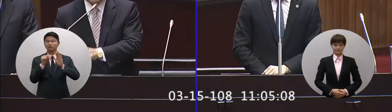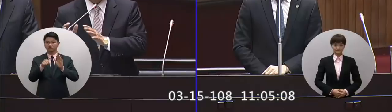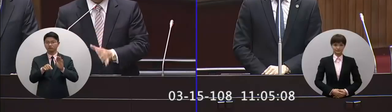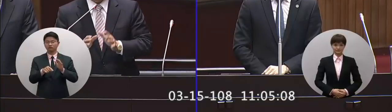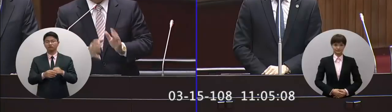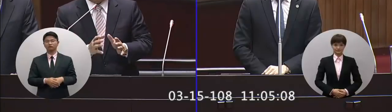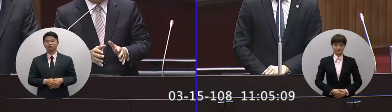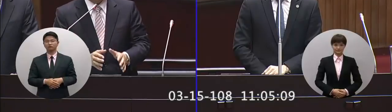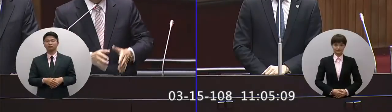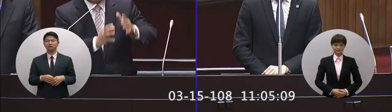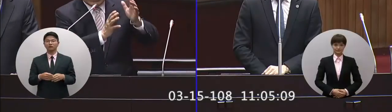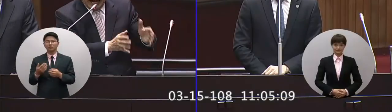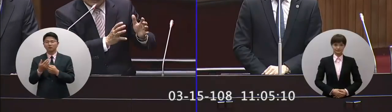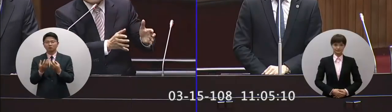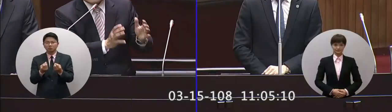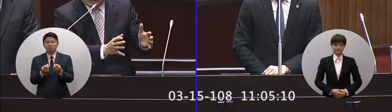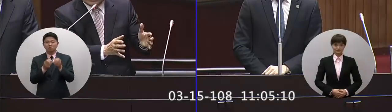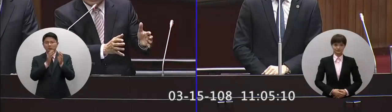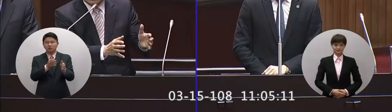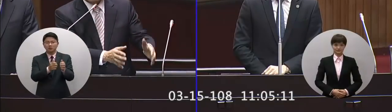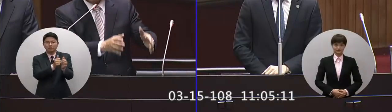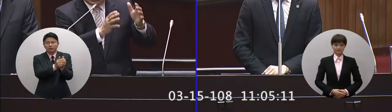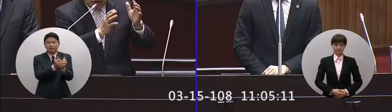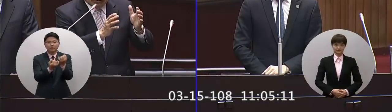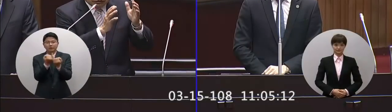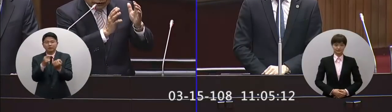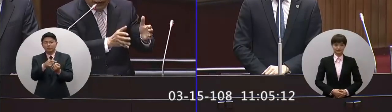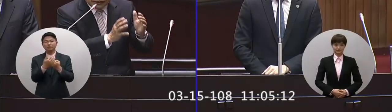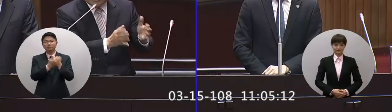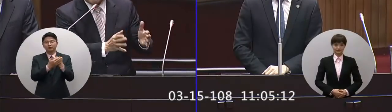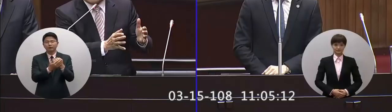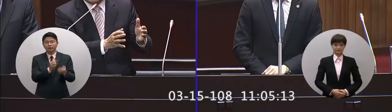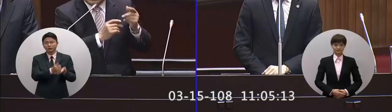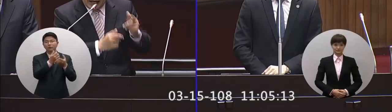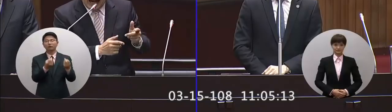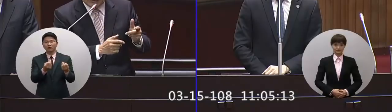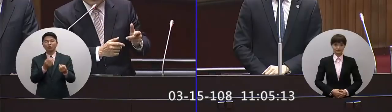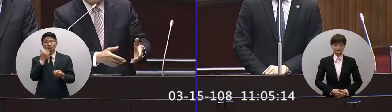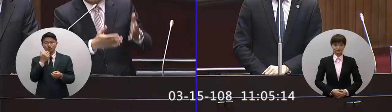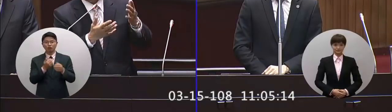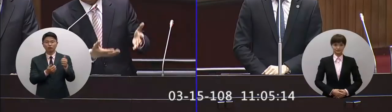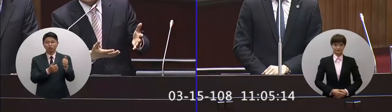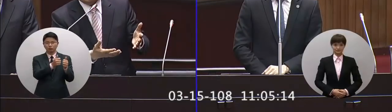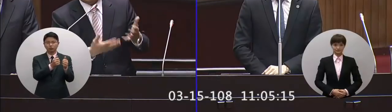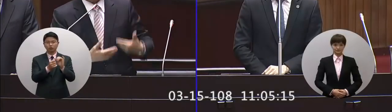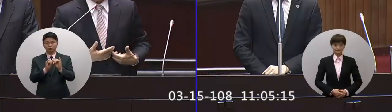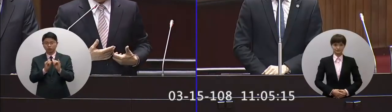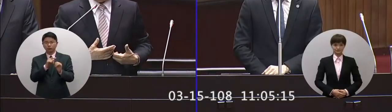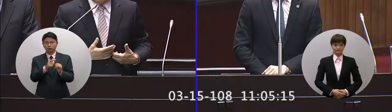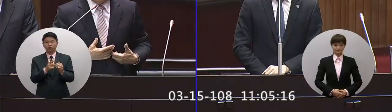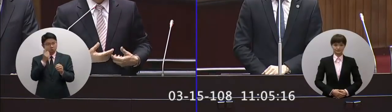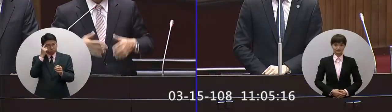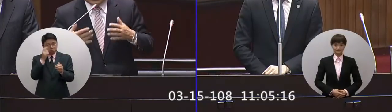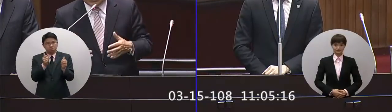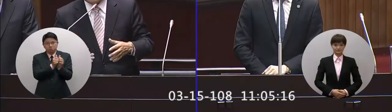无必保护着同性的，就是讲同性别两个人，伊的婚姻无甲